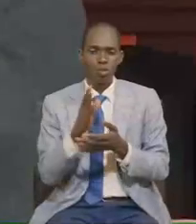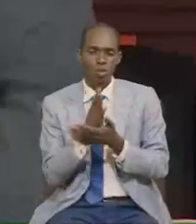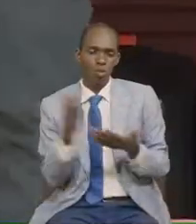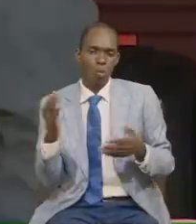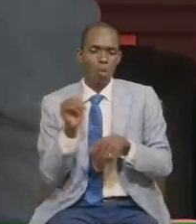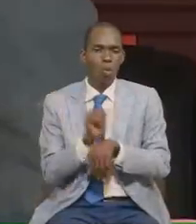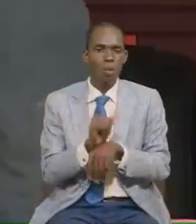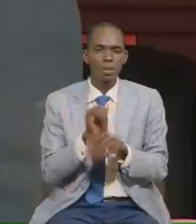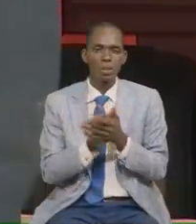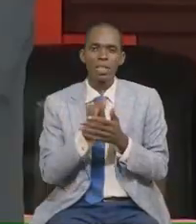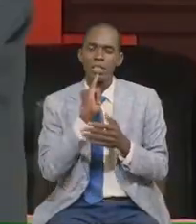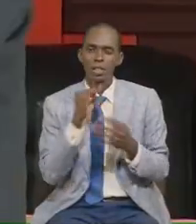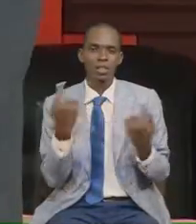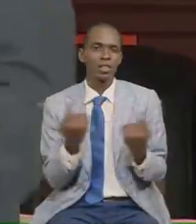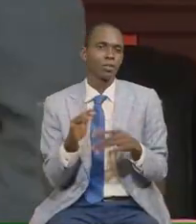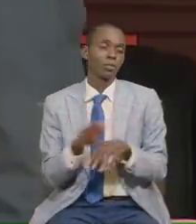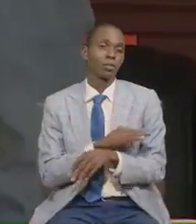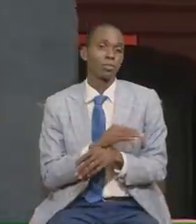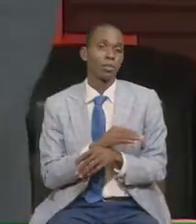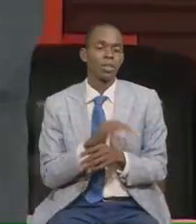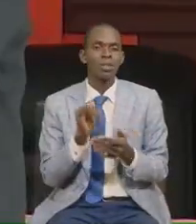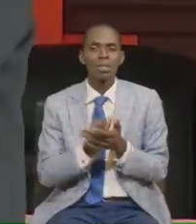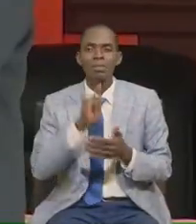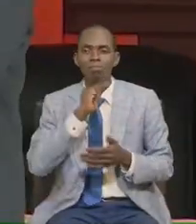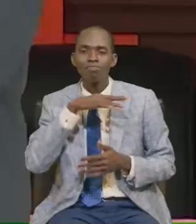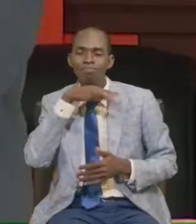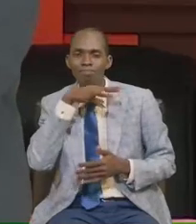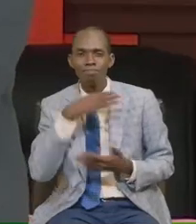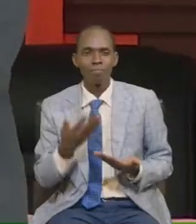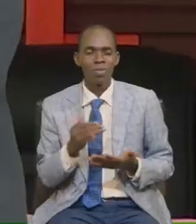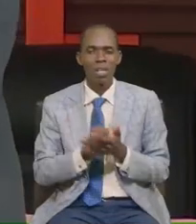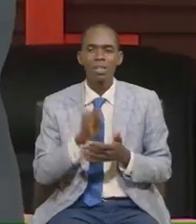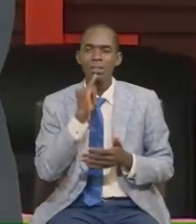pécheur, qui est criminel, qui